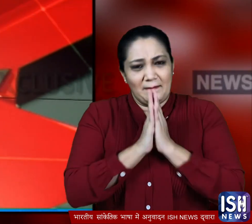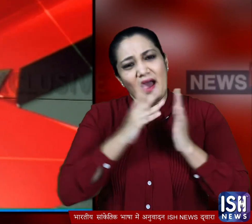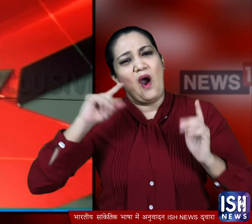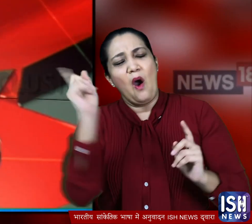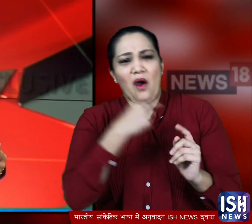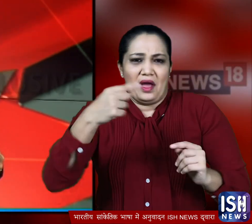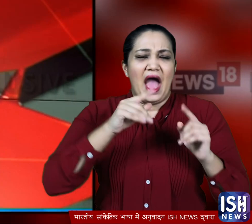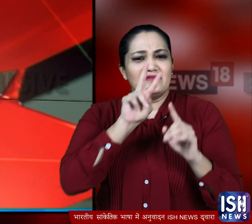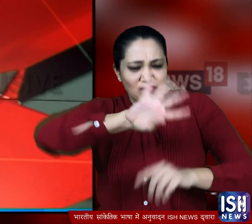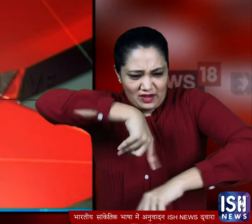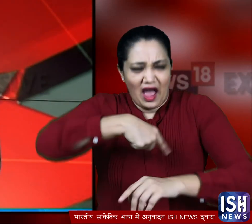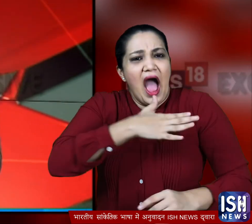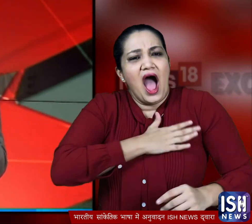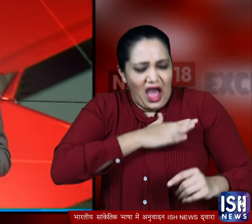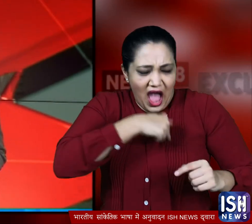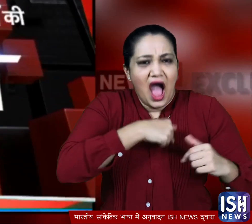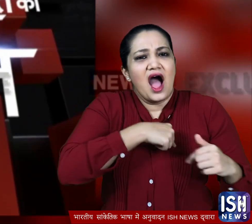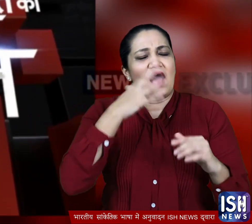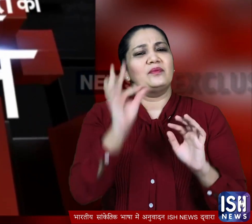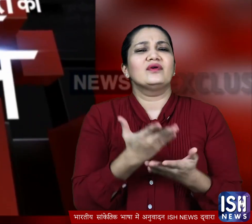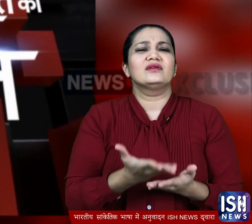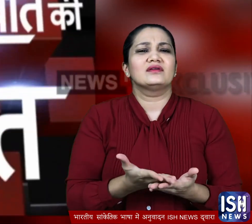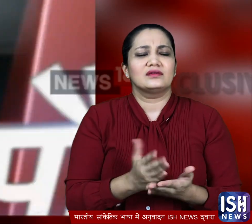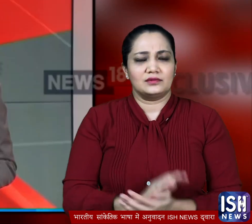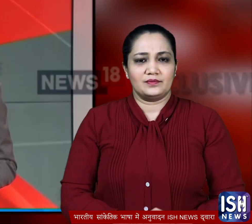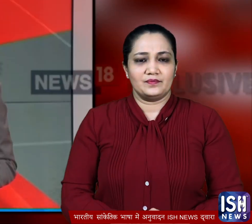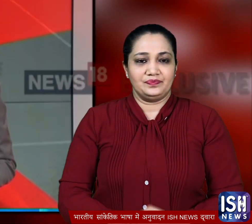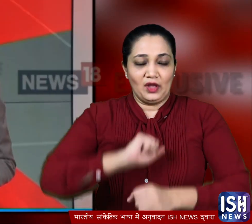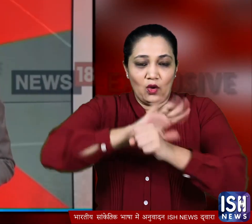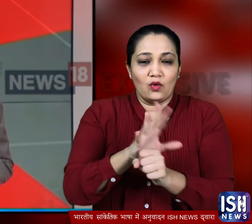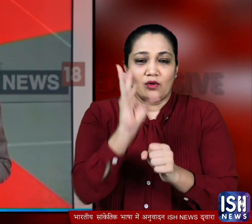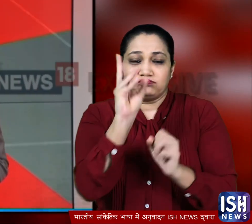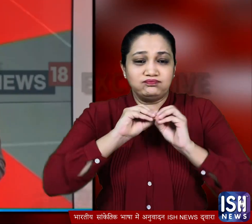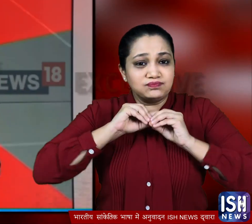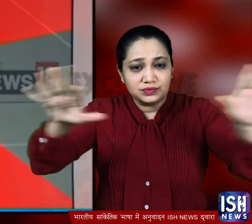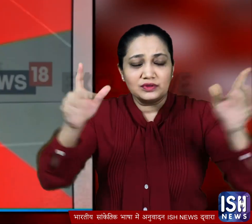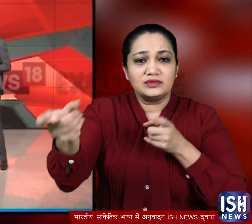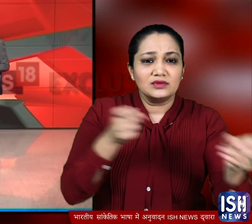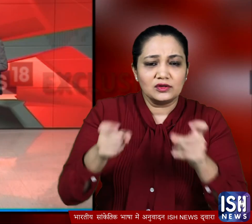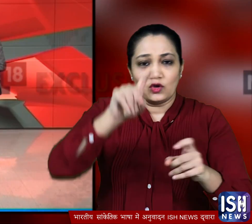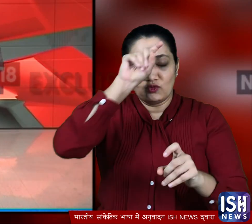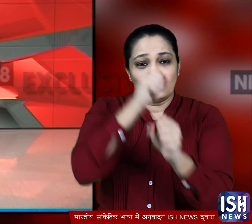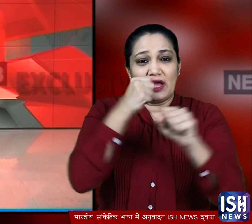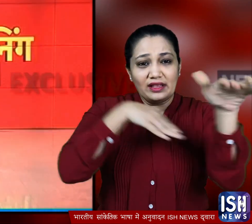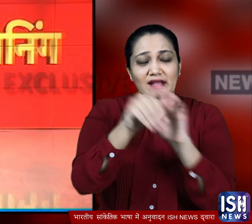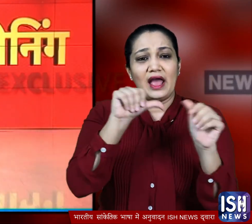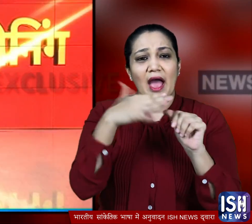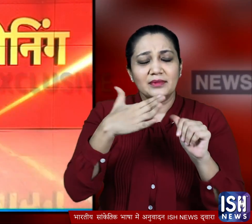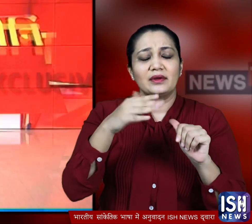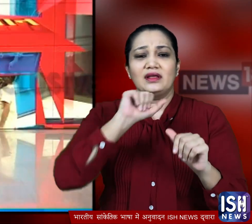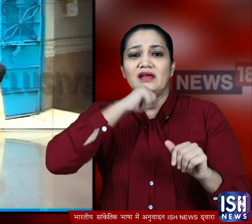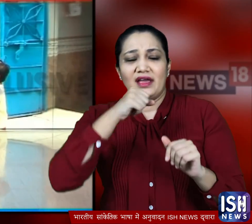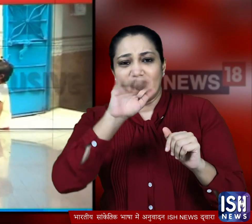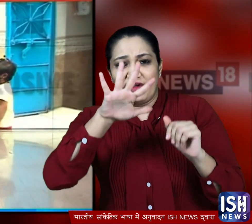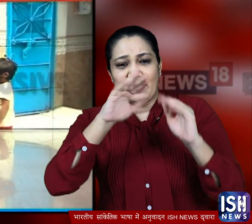हर दिन 24 घंटे भक्तों के मन में बसे रहते हैं। कोरोना की तीसरी लहर से बचने के लिए गुजरात के अहमदाबाद में 5